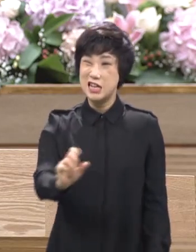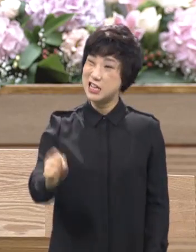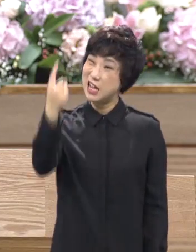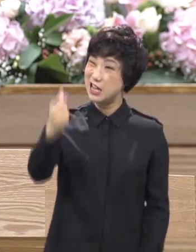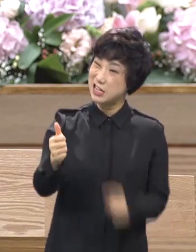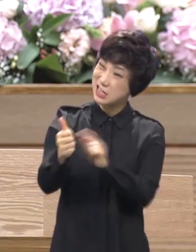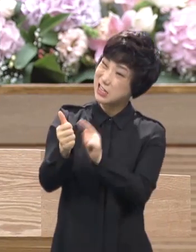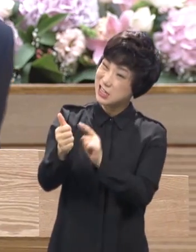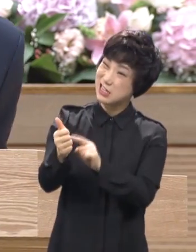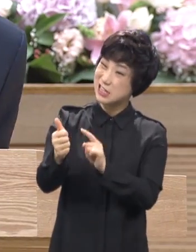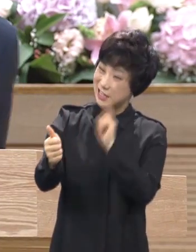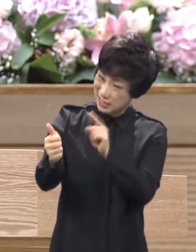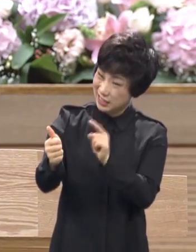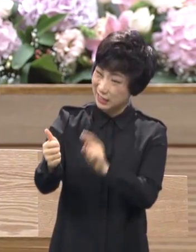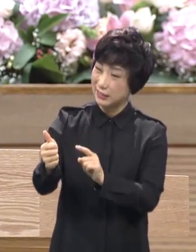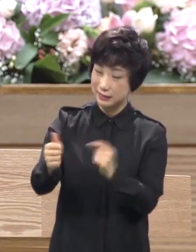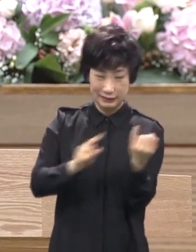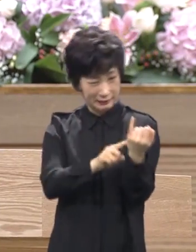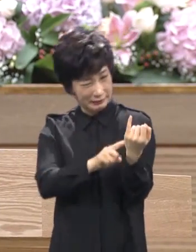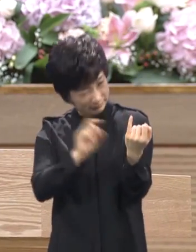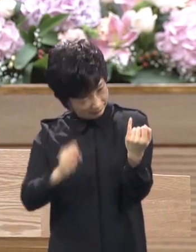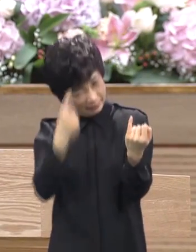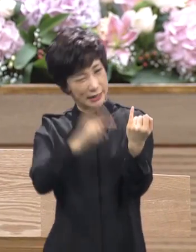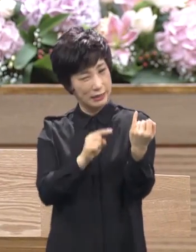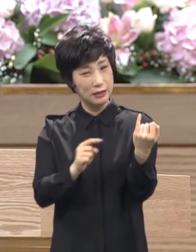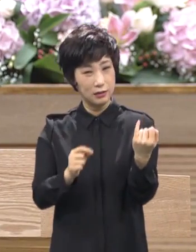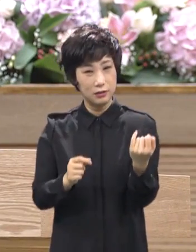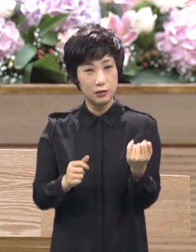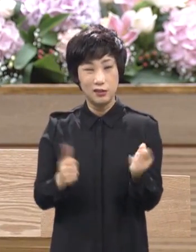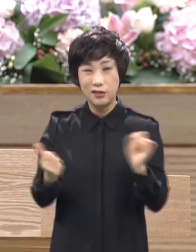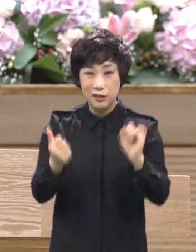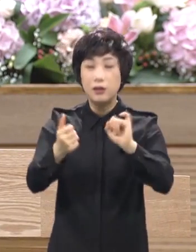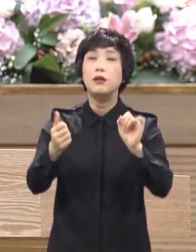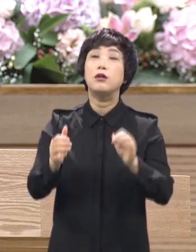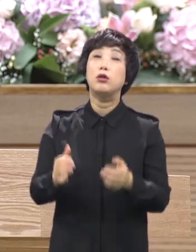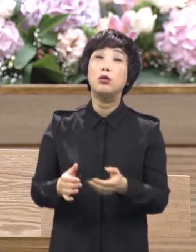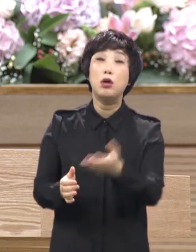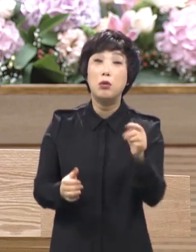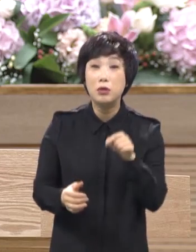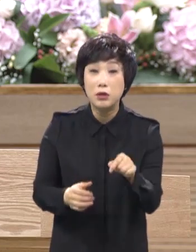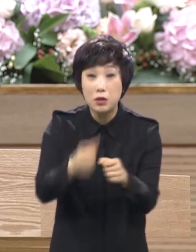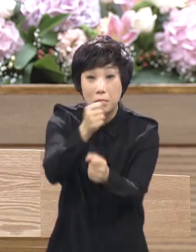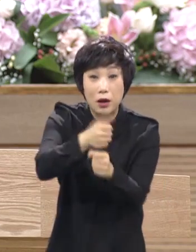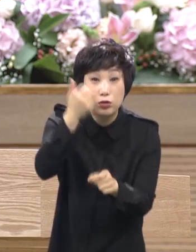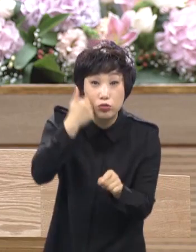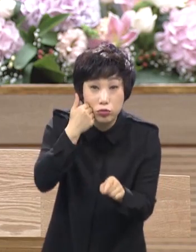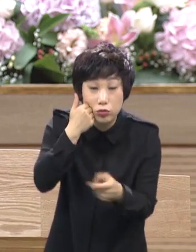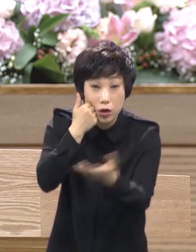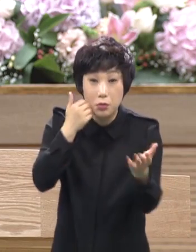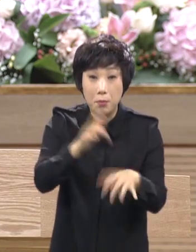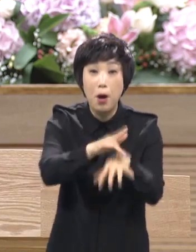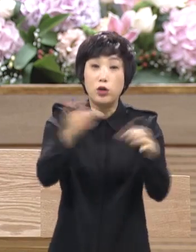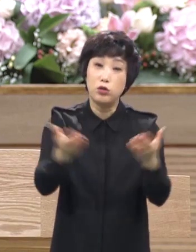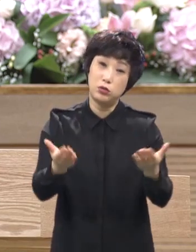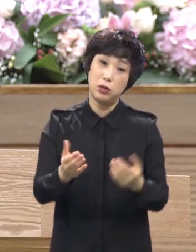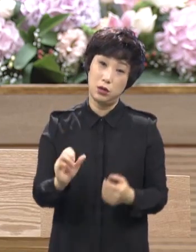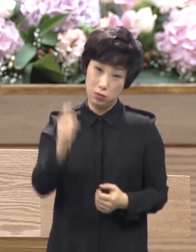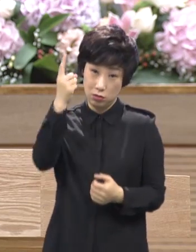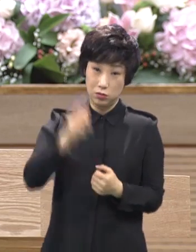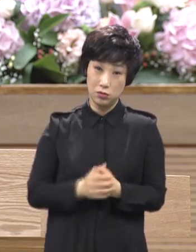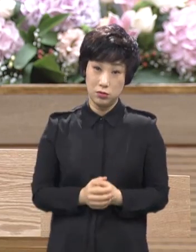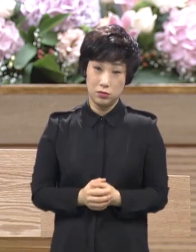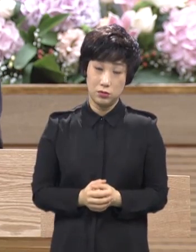그랬어. 네가 그래서 누가 그렇게 만드느냐. 마귀 역사가 만든다 이